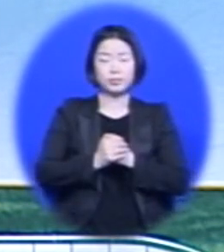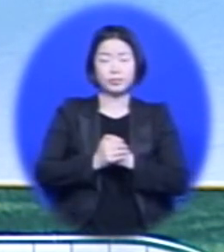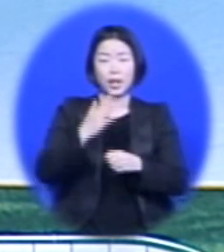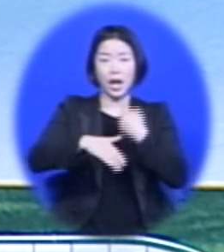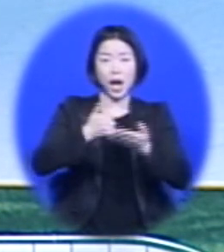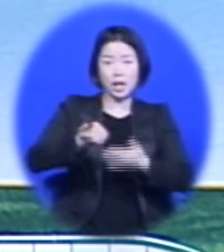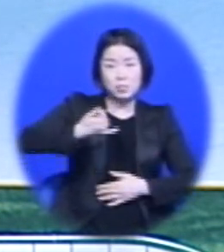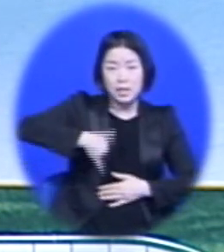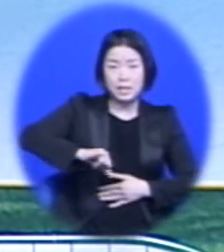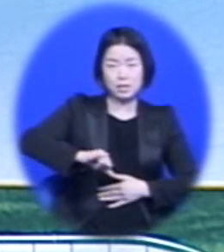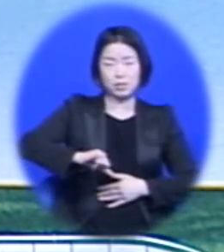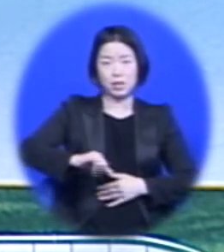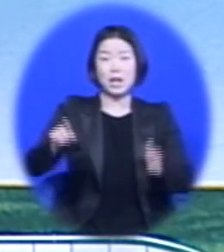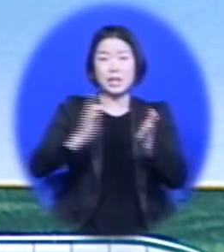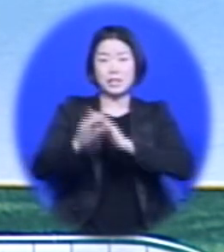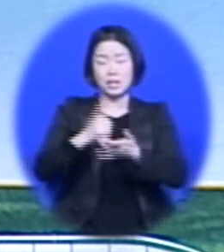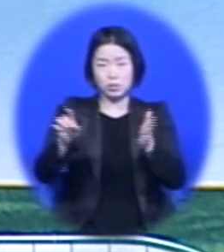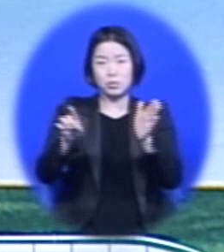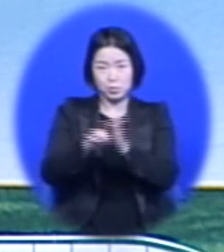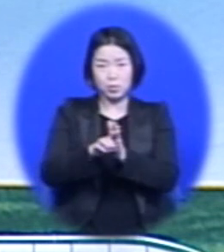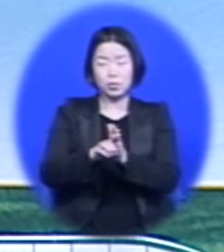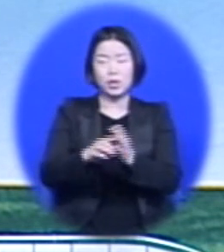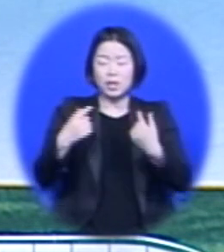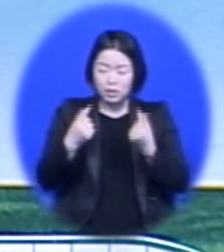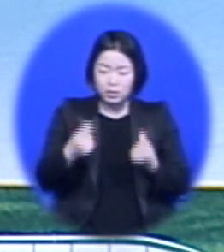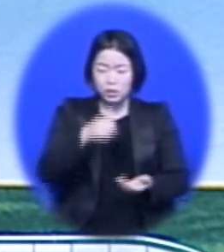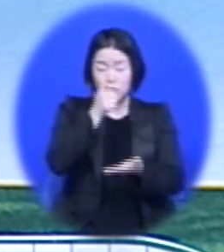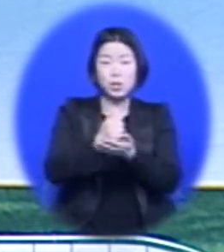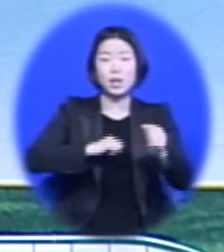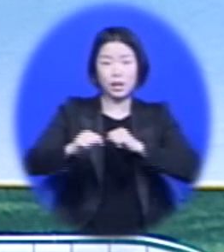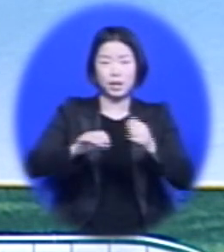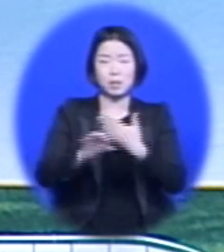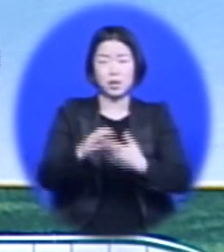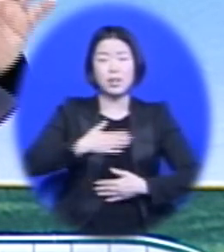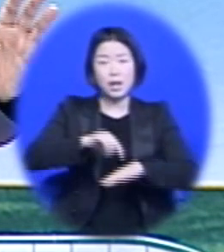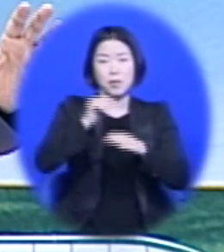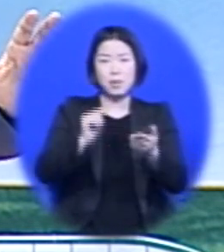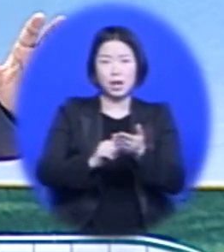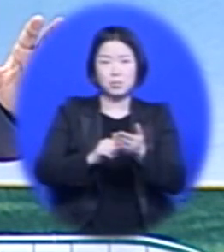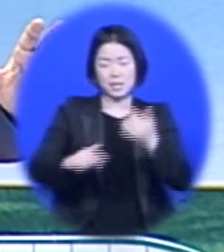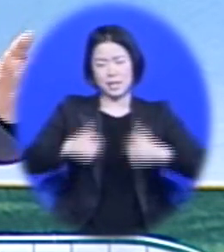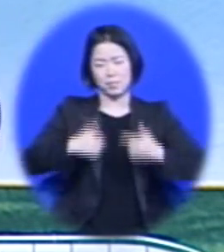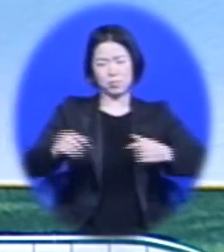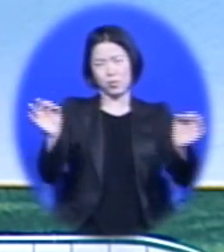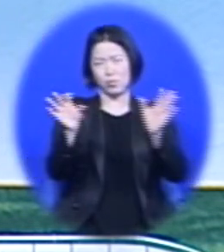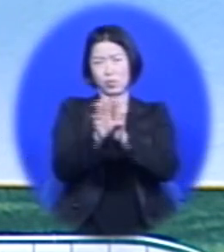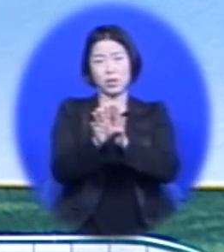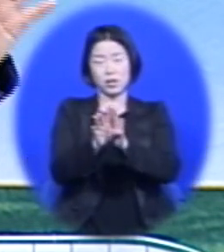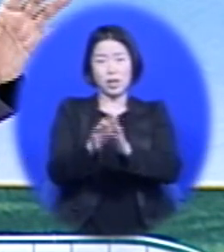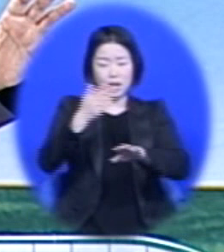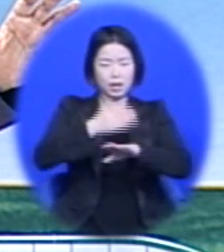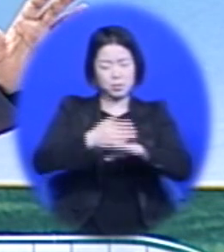하나님의 자녀면서 예수 믿으면서 여전히 죄를 지으면 그러면 내 마음의 기쁨이 다 떠납니다. 감사가